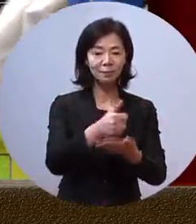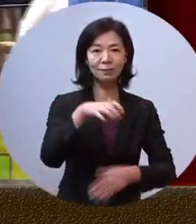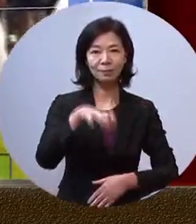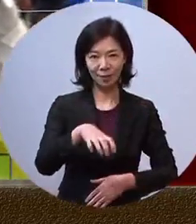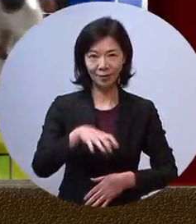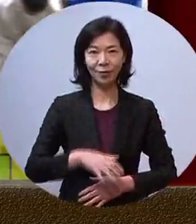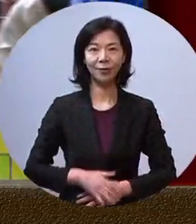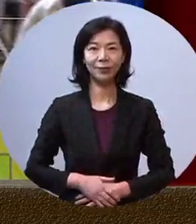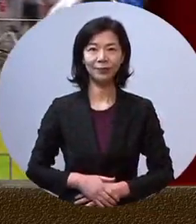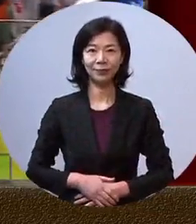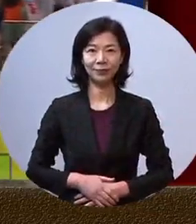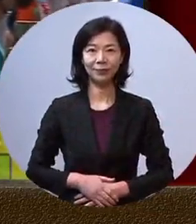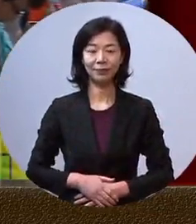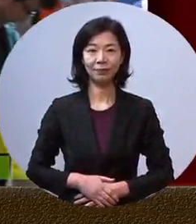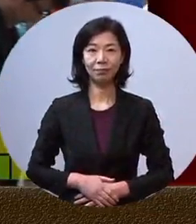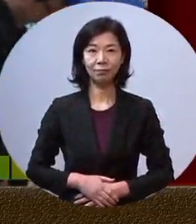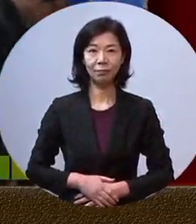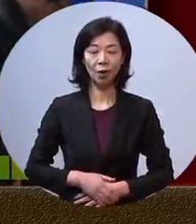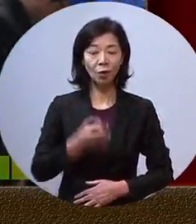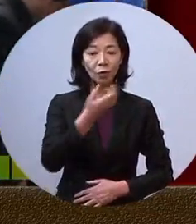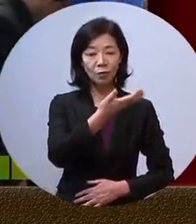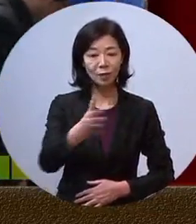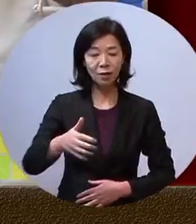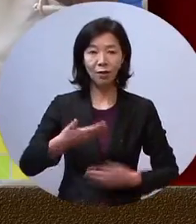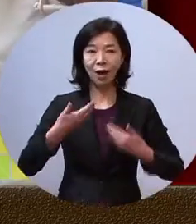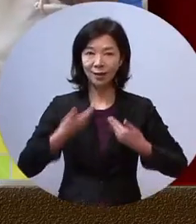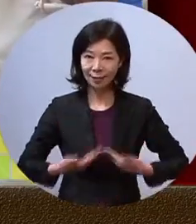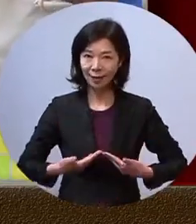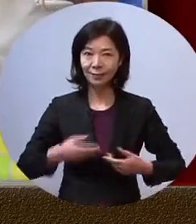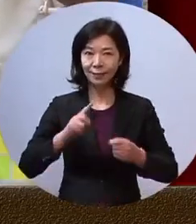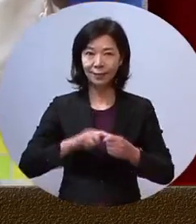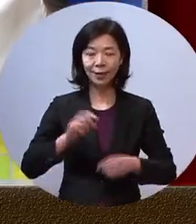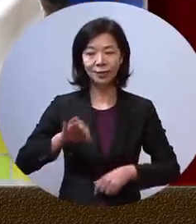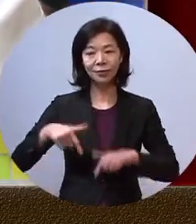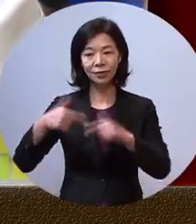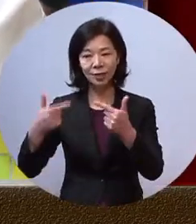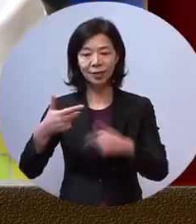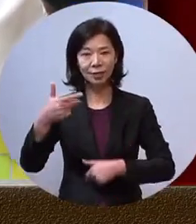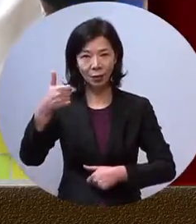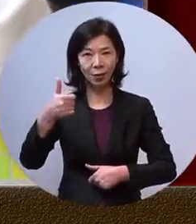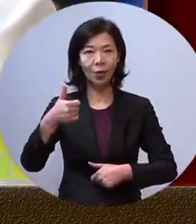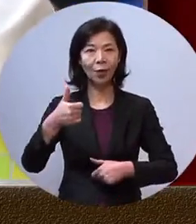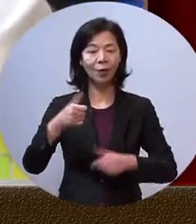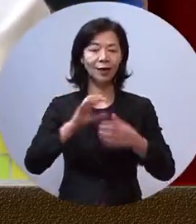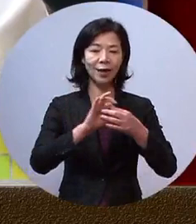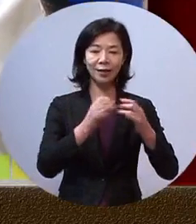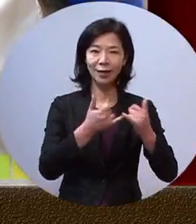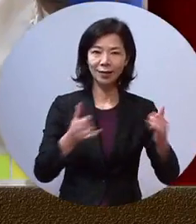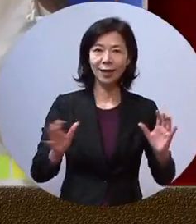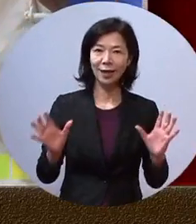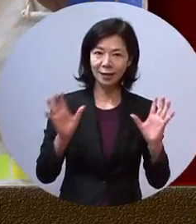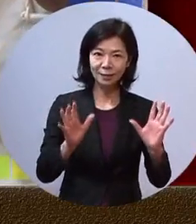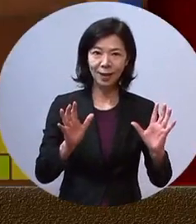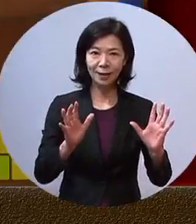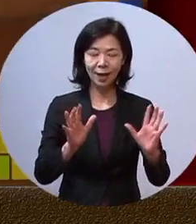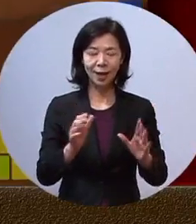岸。その海の安全を鈴木市長をはじめ関係者が揃って祈願します。